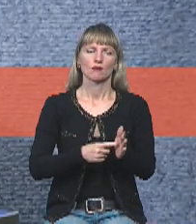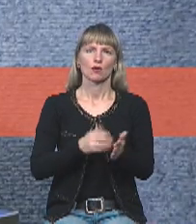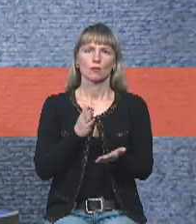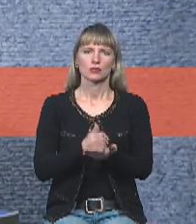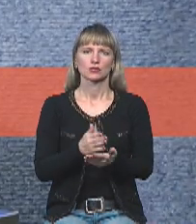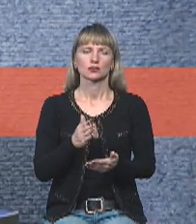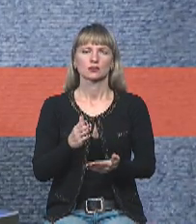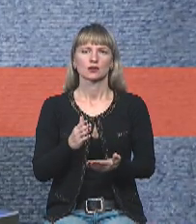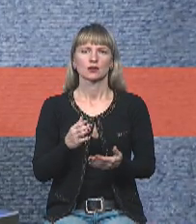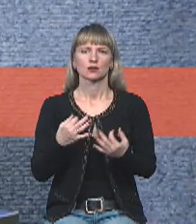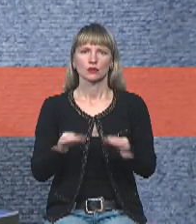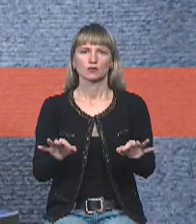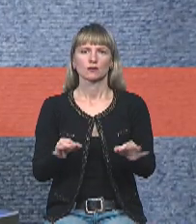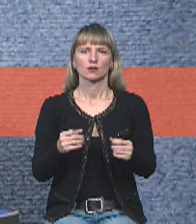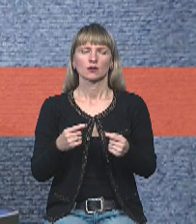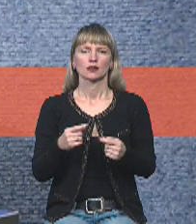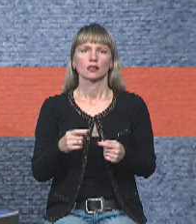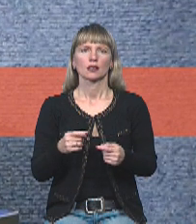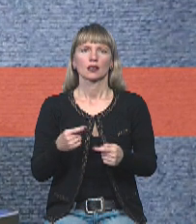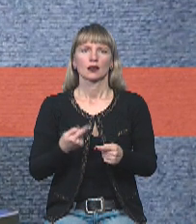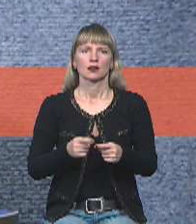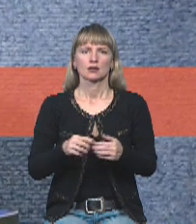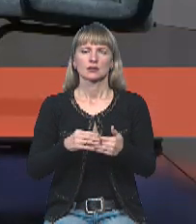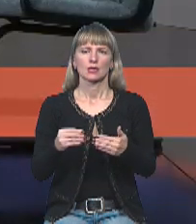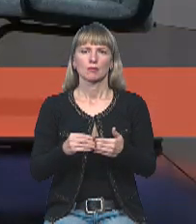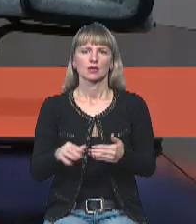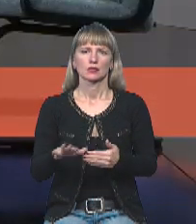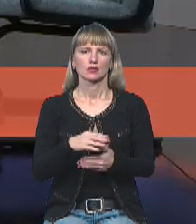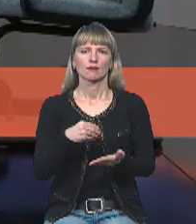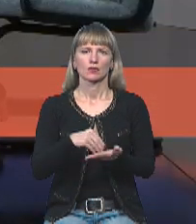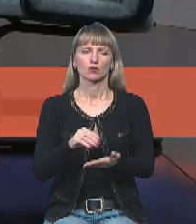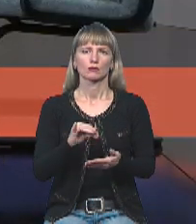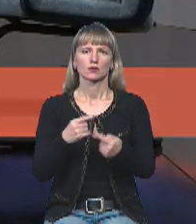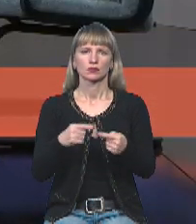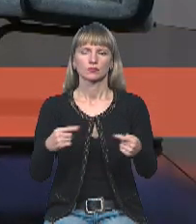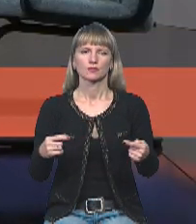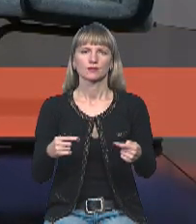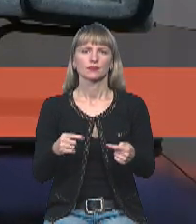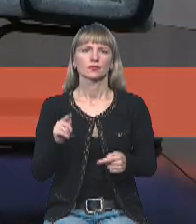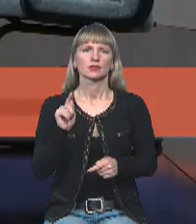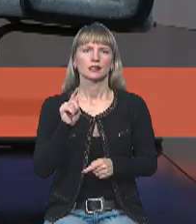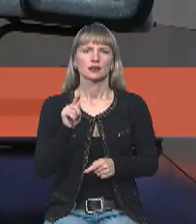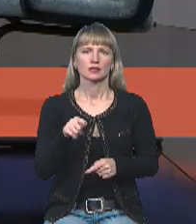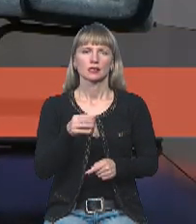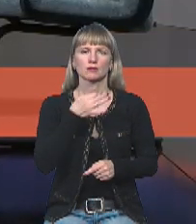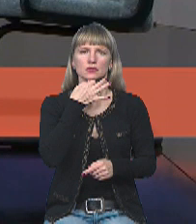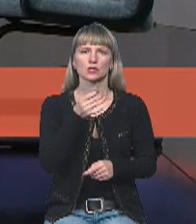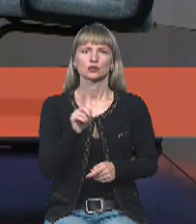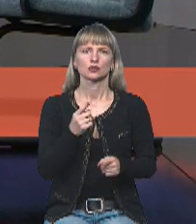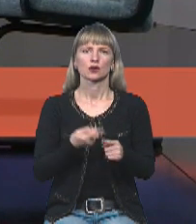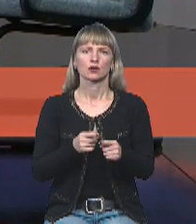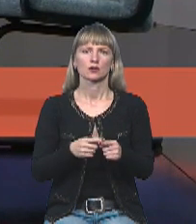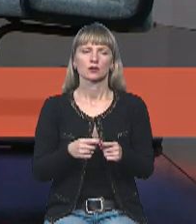є дозволи, ну і так по цим земельним ділянкам, викуп, викупна ціна і так далі. До речі, там не сказано, там сказано, що